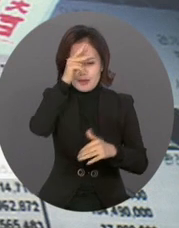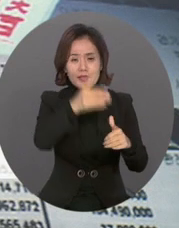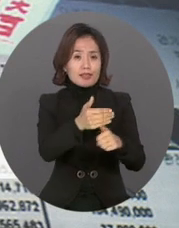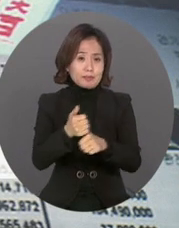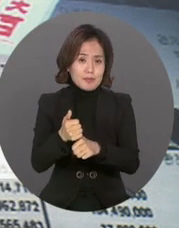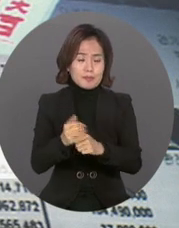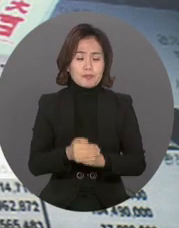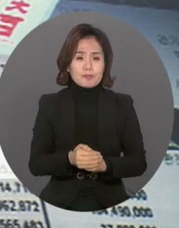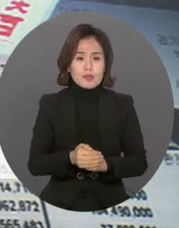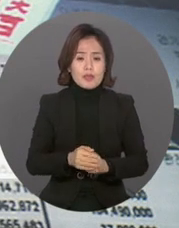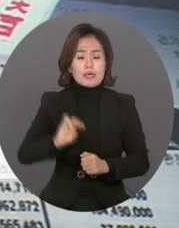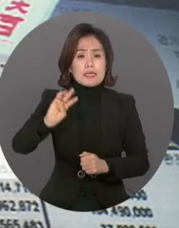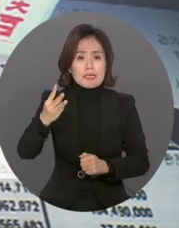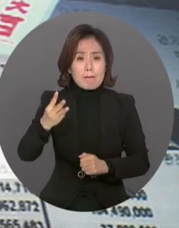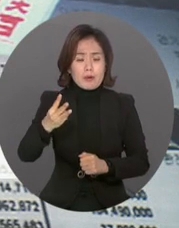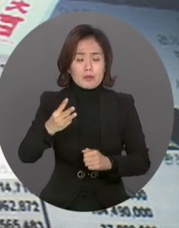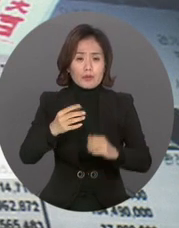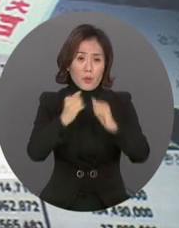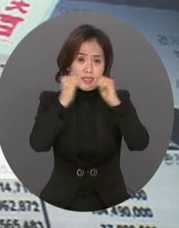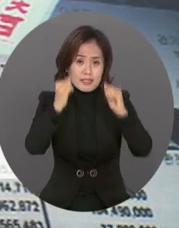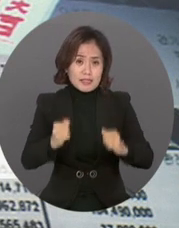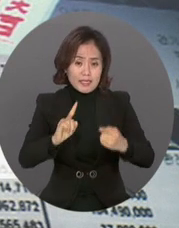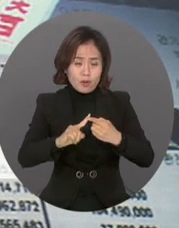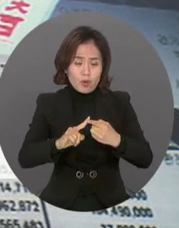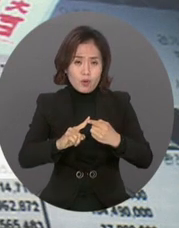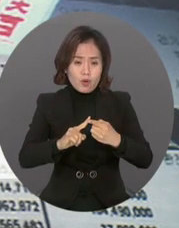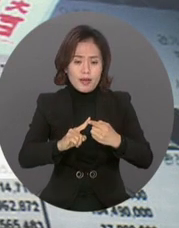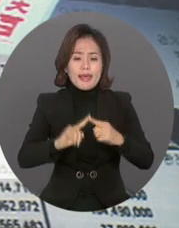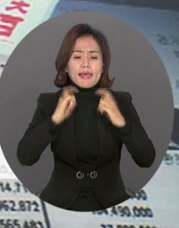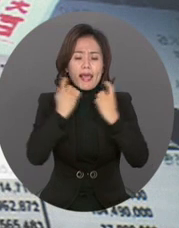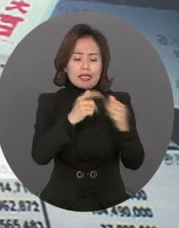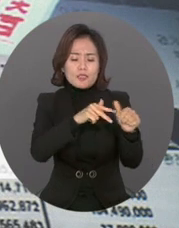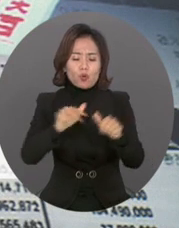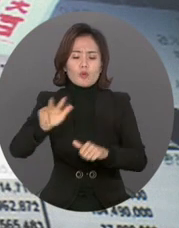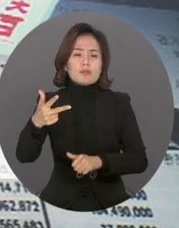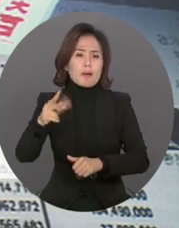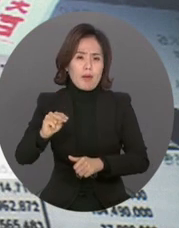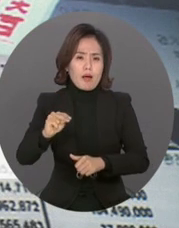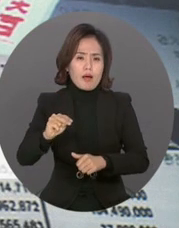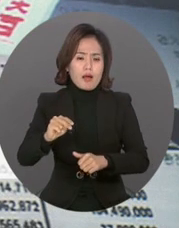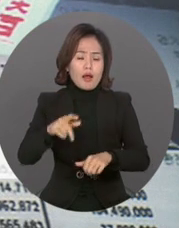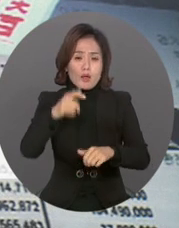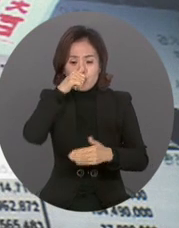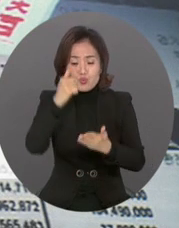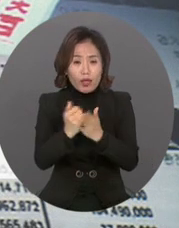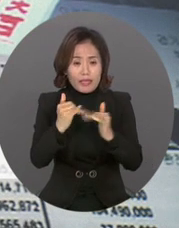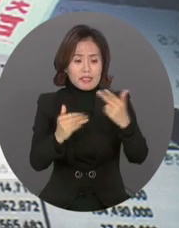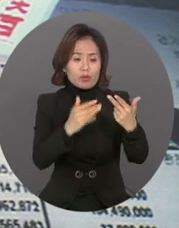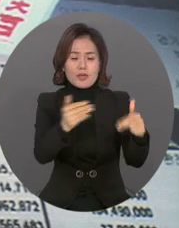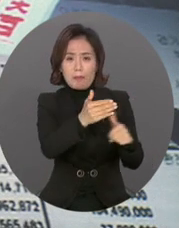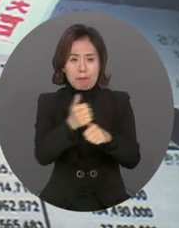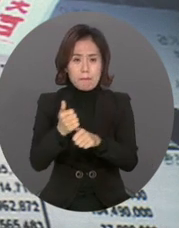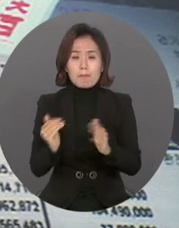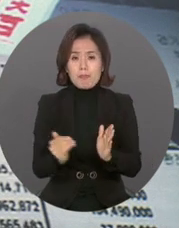잡혔습니다. 이들이 300여 개 사이트에서 빼돌린 개인정보만 700만 건. 경찰은 일당 7명을 구속했습니다.